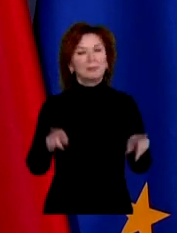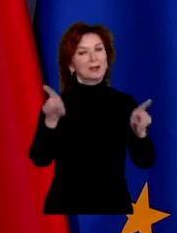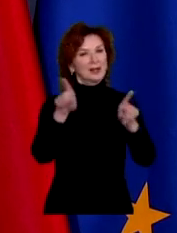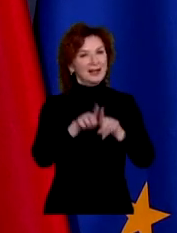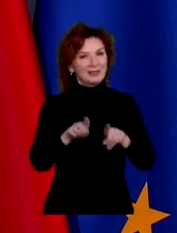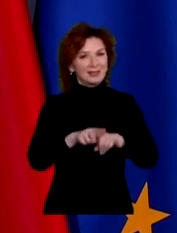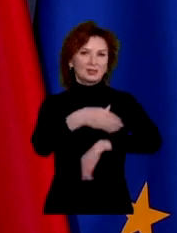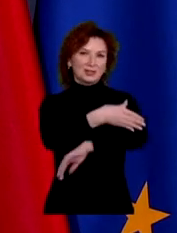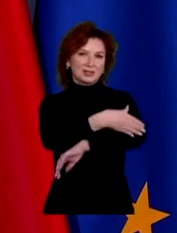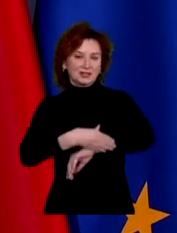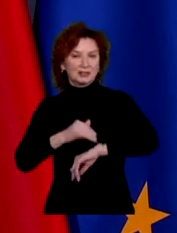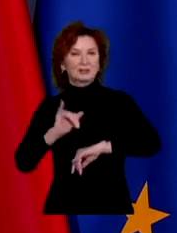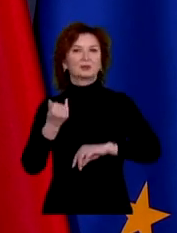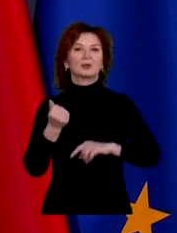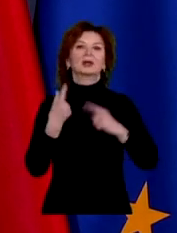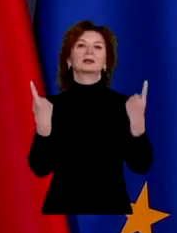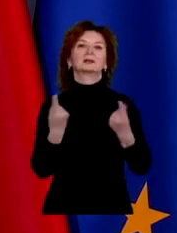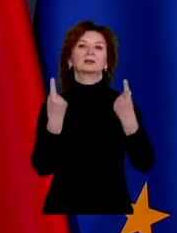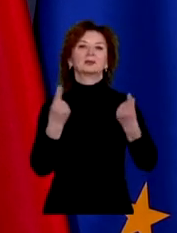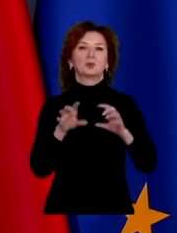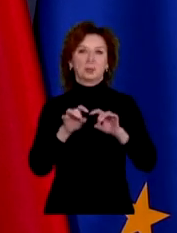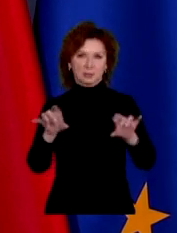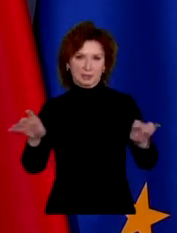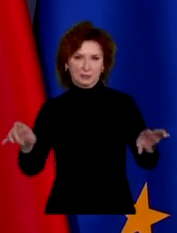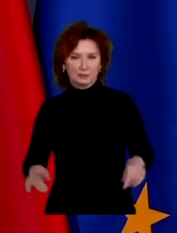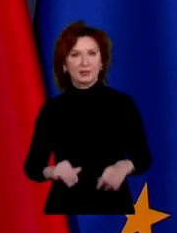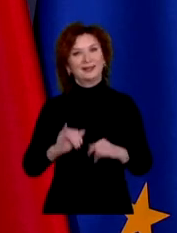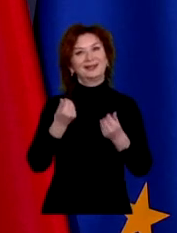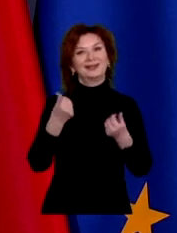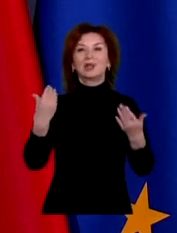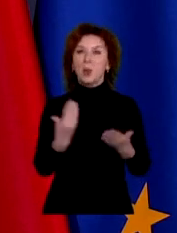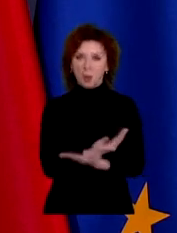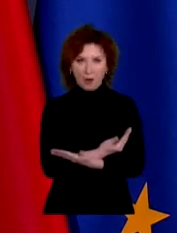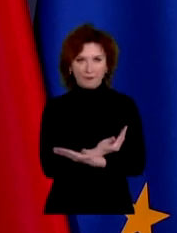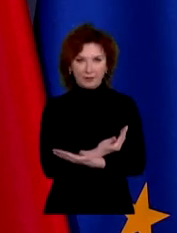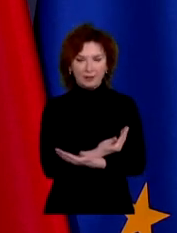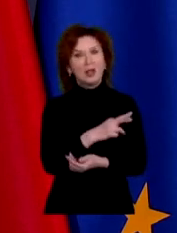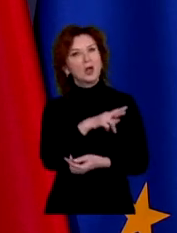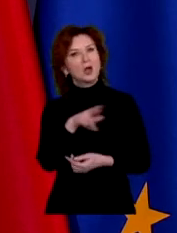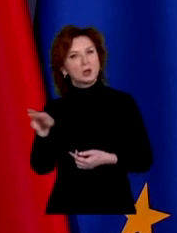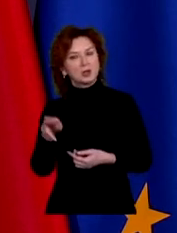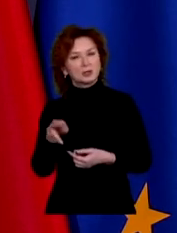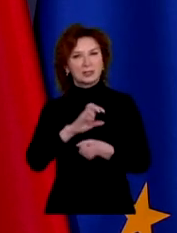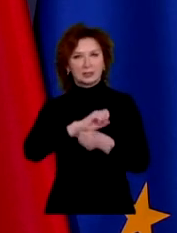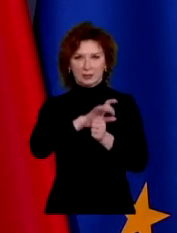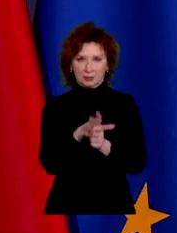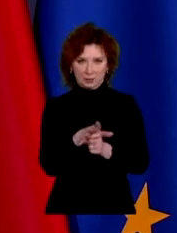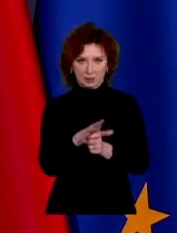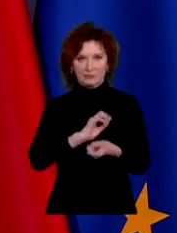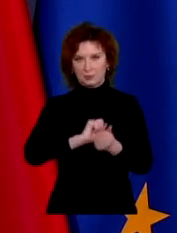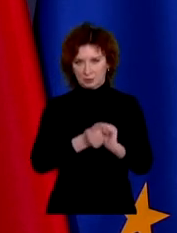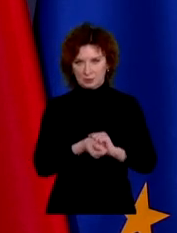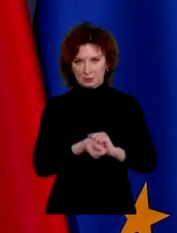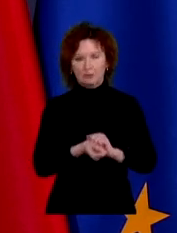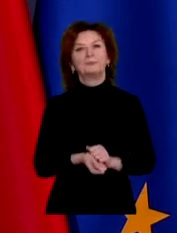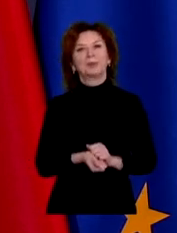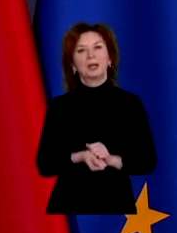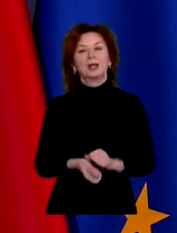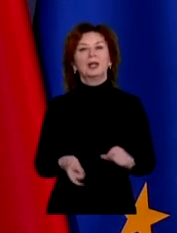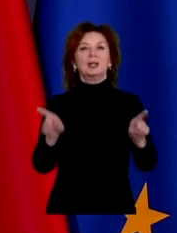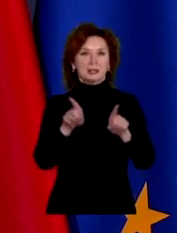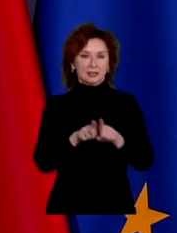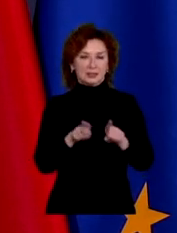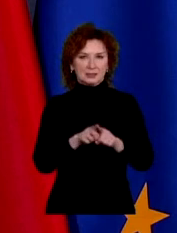oraz informacje dotyczące nowych odmian koronawirusa. Równolegle do tego doszedł też jeszcze